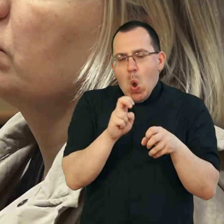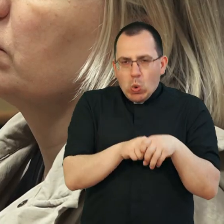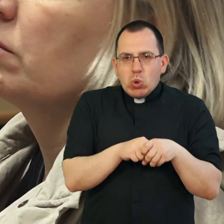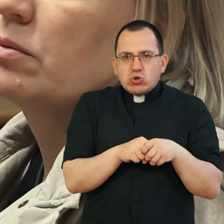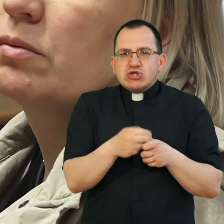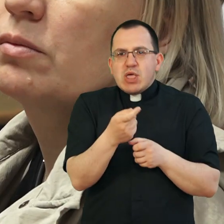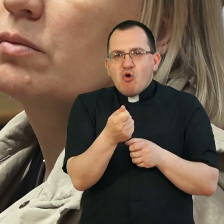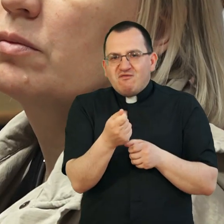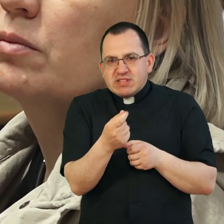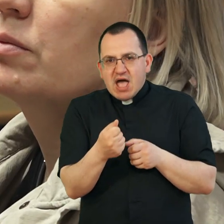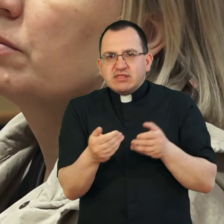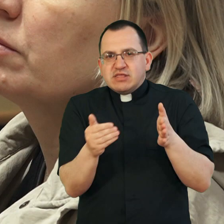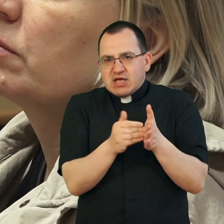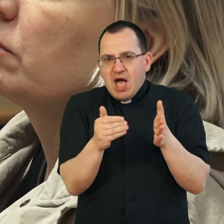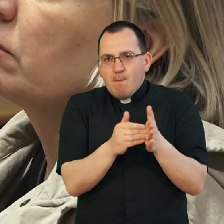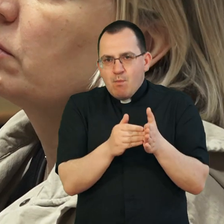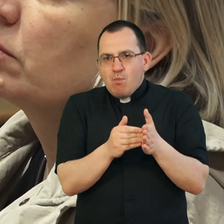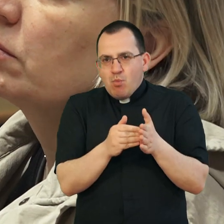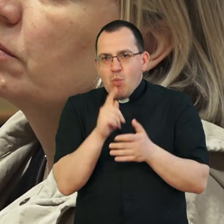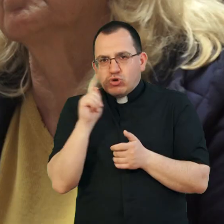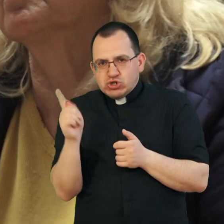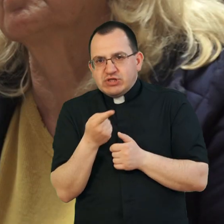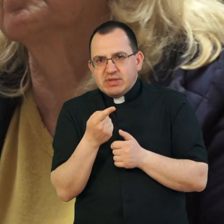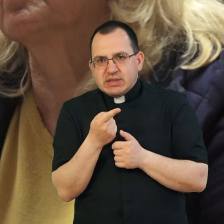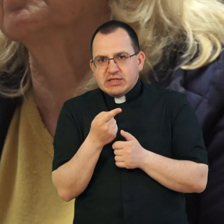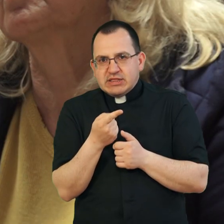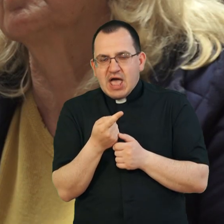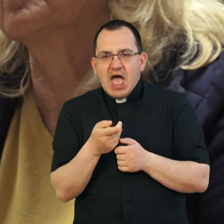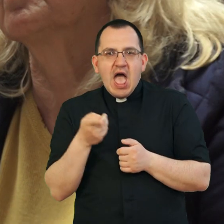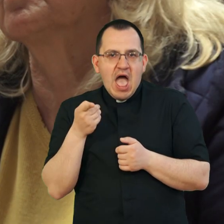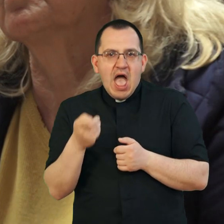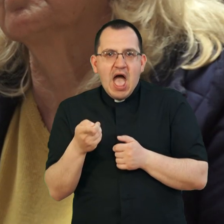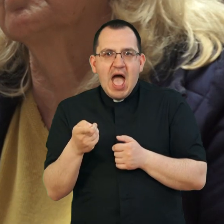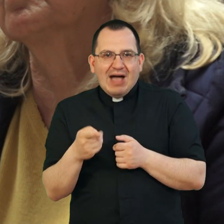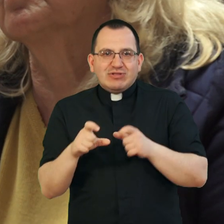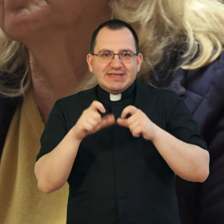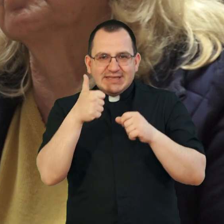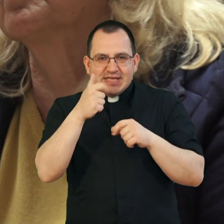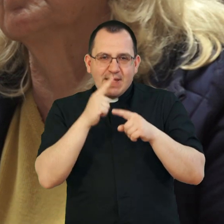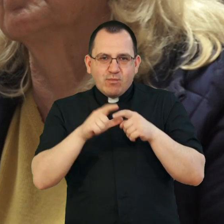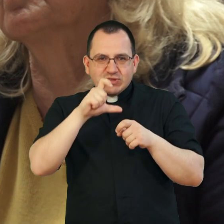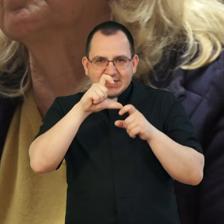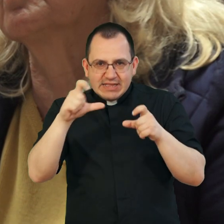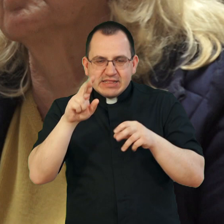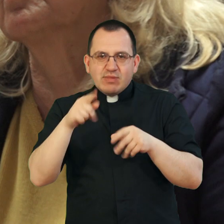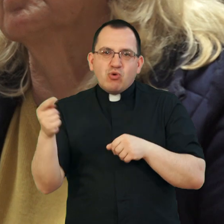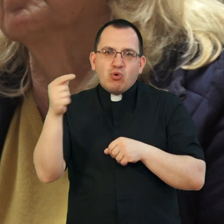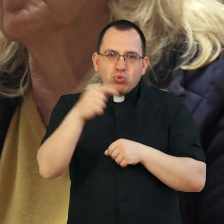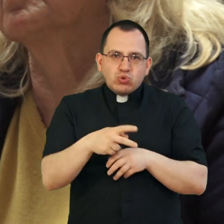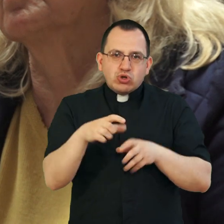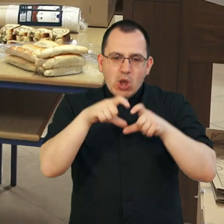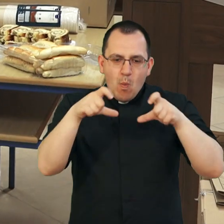materijalno pomaganje izbjeglicama, a njihovi tjedni susreti, kada oni mogu doći po potrebne stvari u prostore